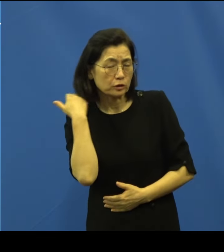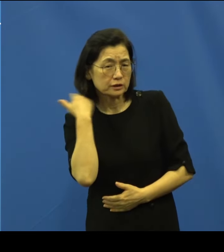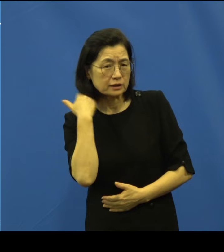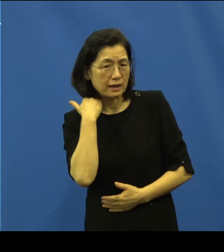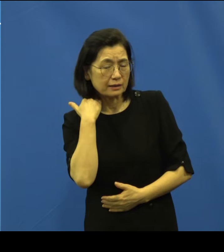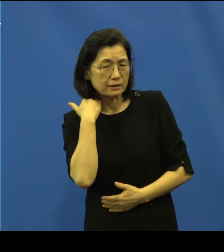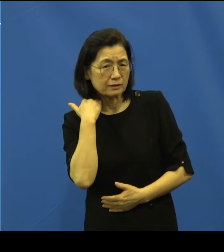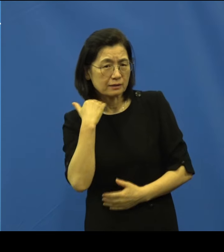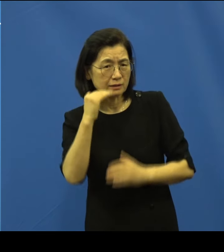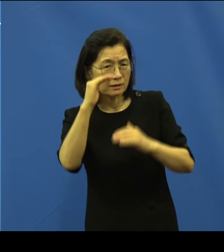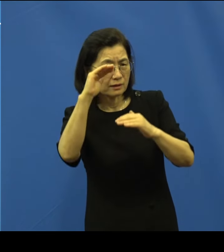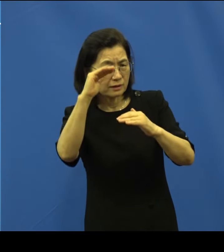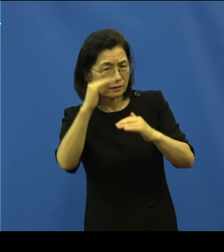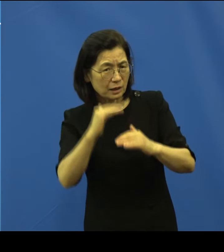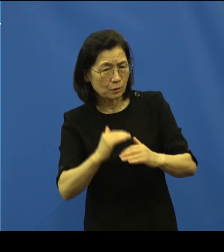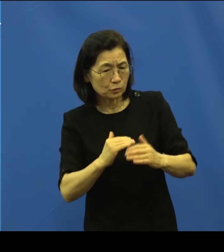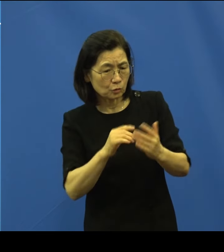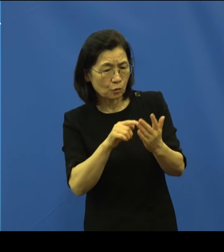다 보여요.